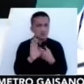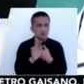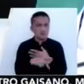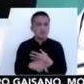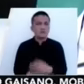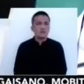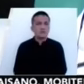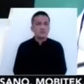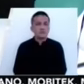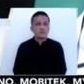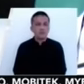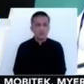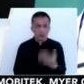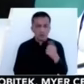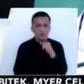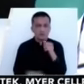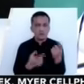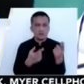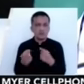ba't hindi mo ginawa?